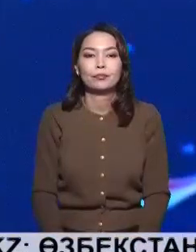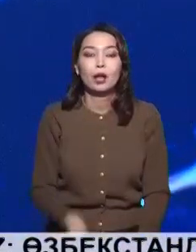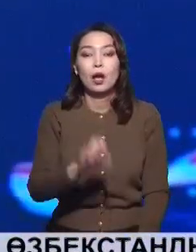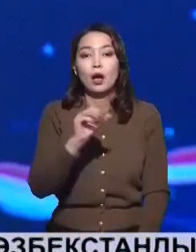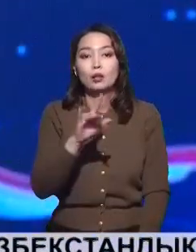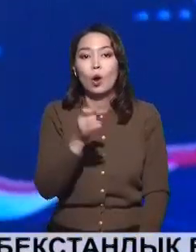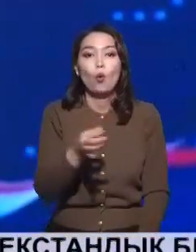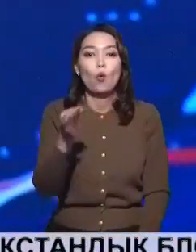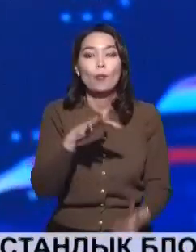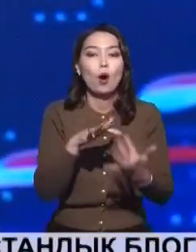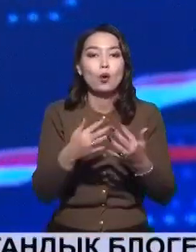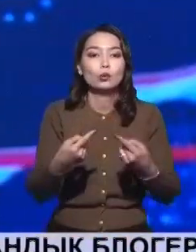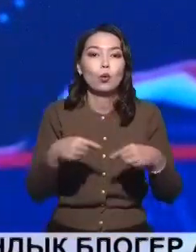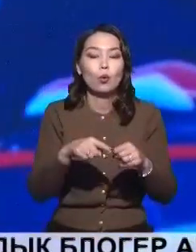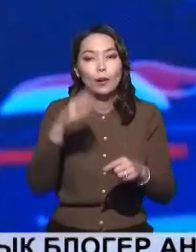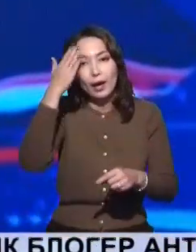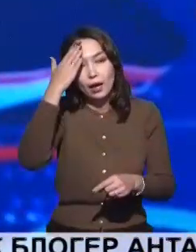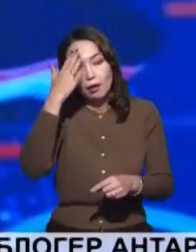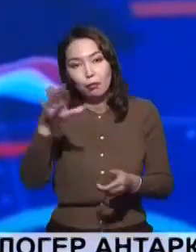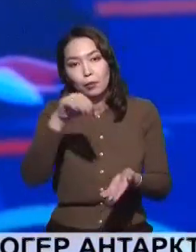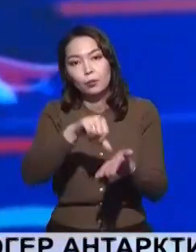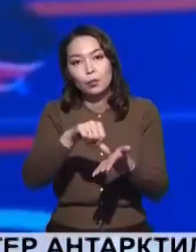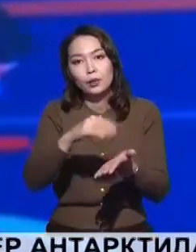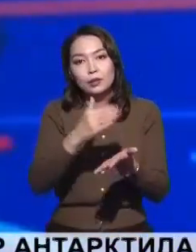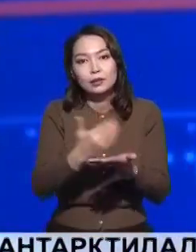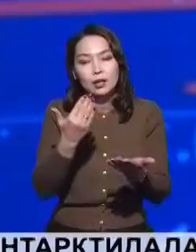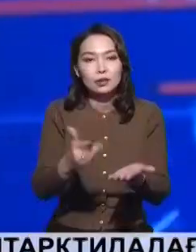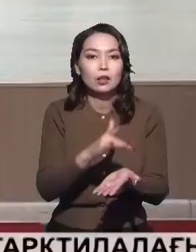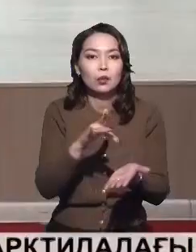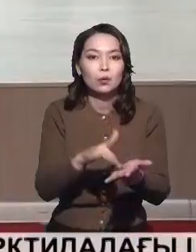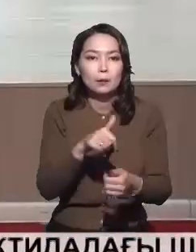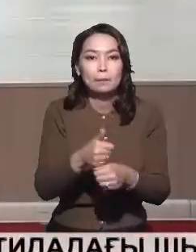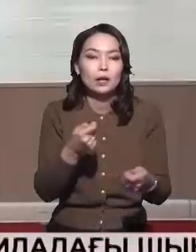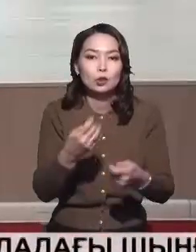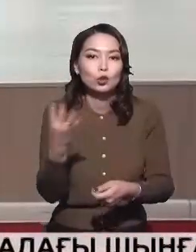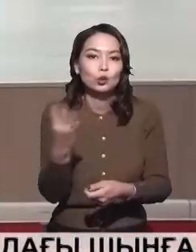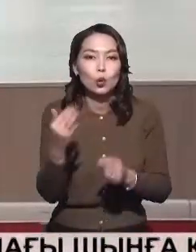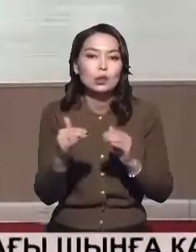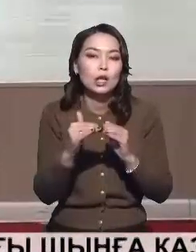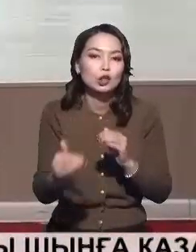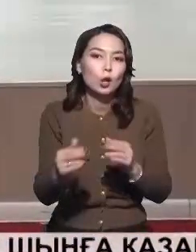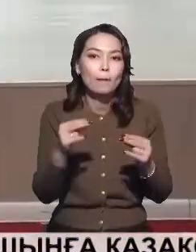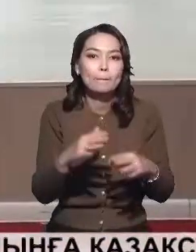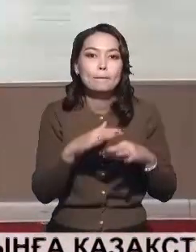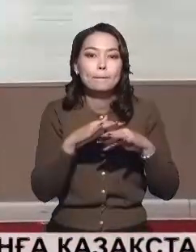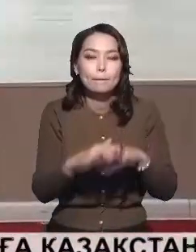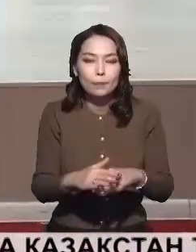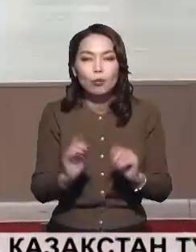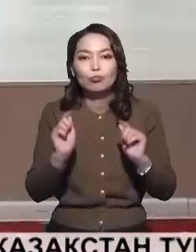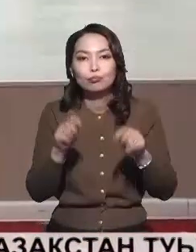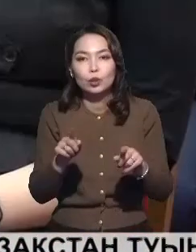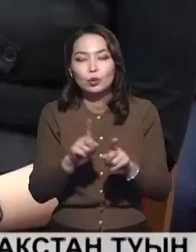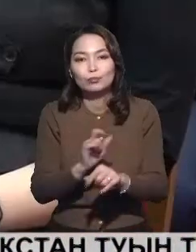Атырау облысында ауылдық округ әкімдері бас қосты. Жиында елді мекен басшылары 4-ші деңгейлі бюджеттің кіріс базасын